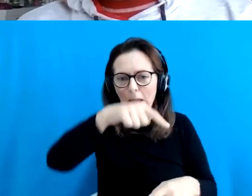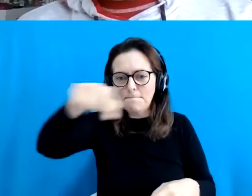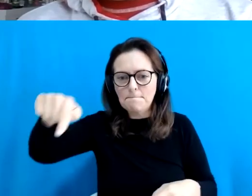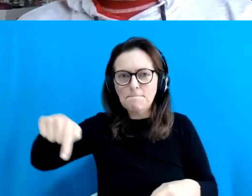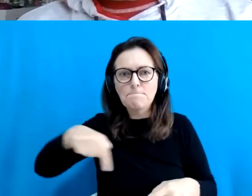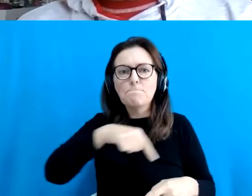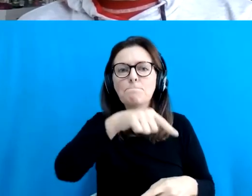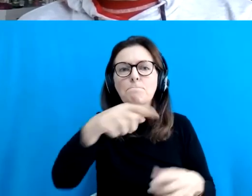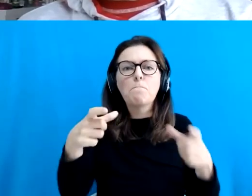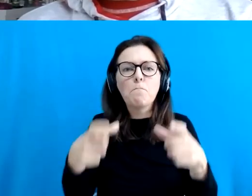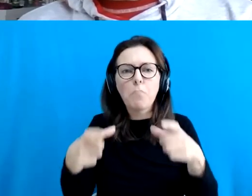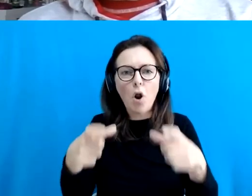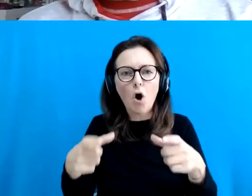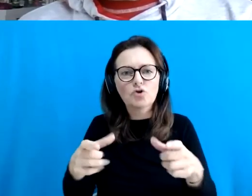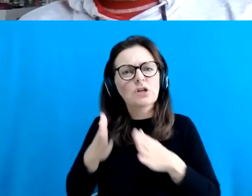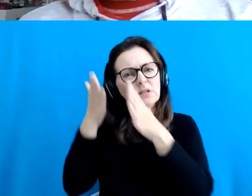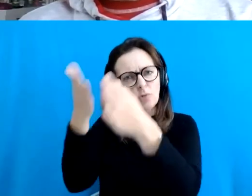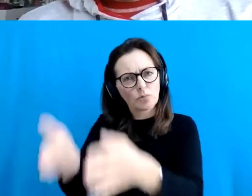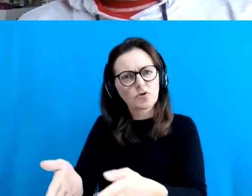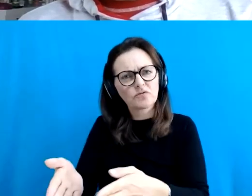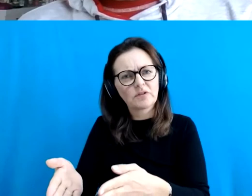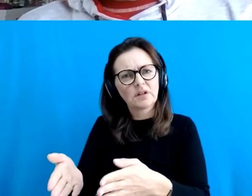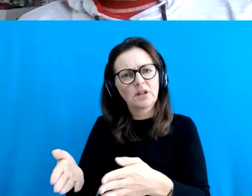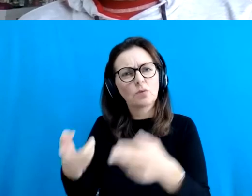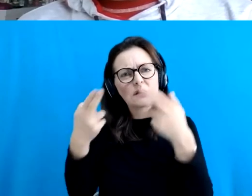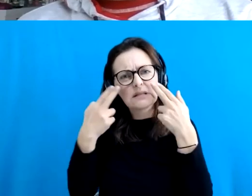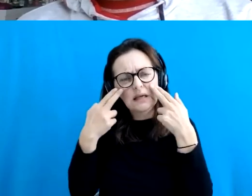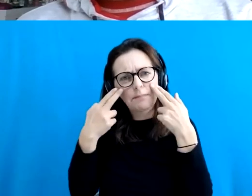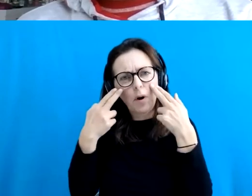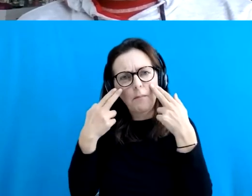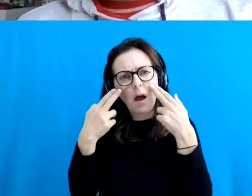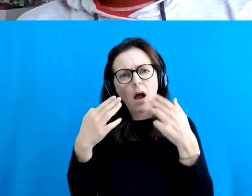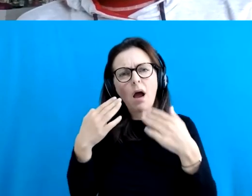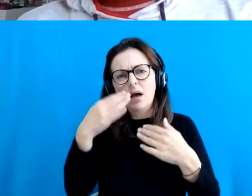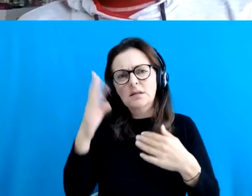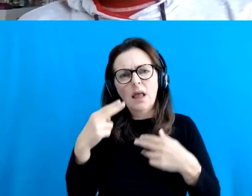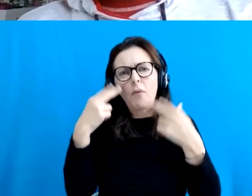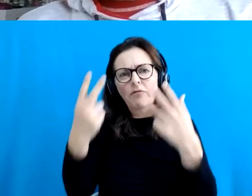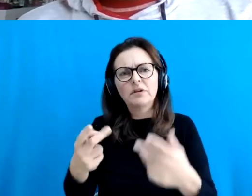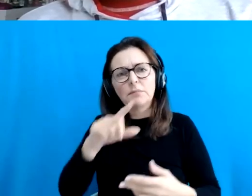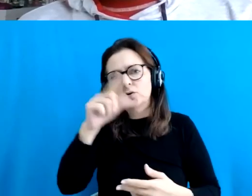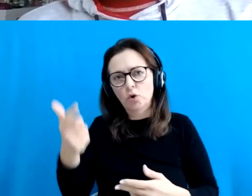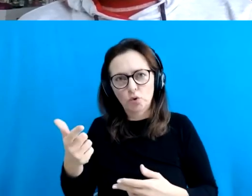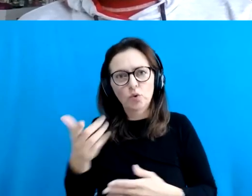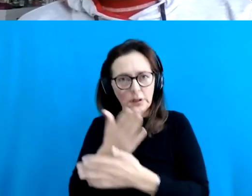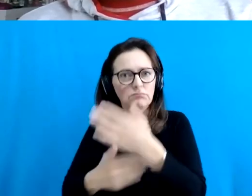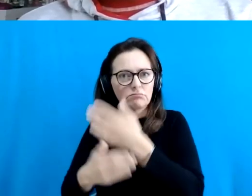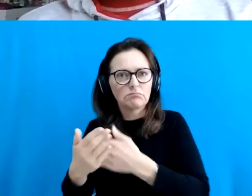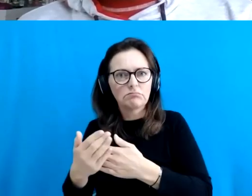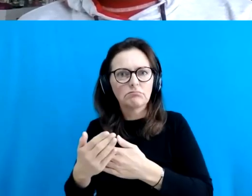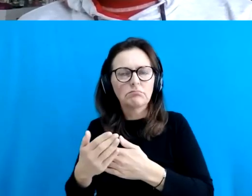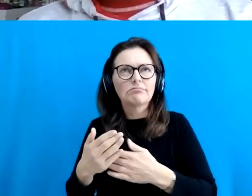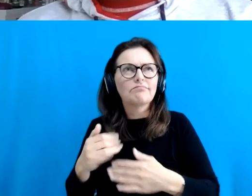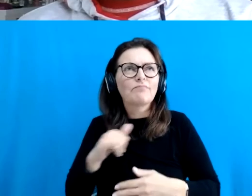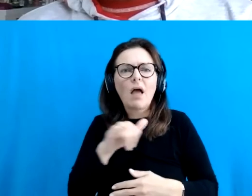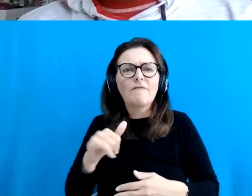slepim in slabovidnim in tudi vsem ostalim invalidov, hendikepiranim, v bistvu vedno sanjal v tem, se počutil del te